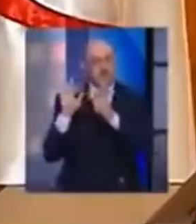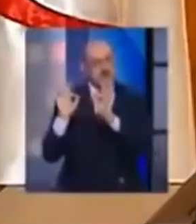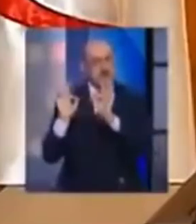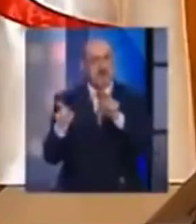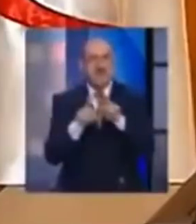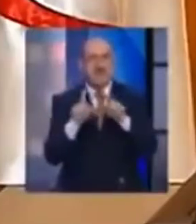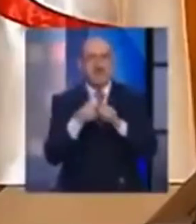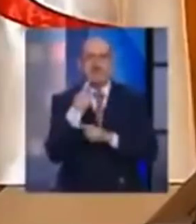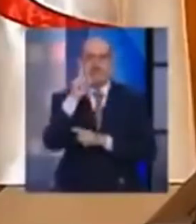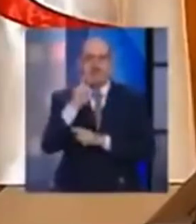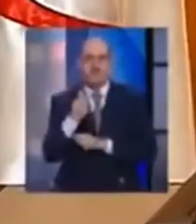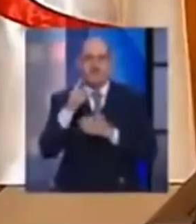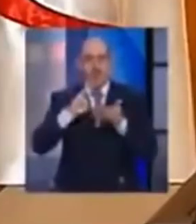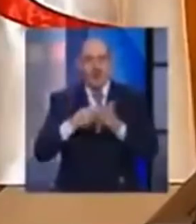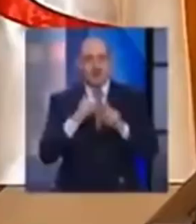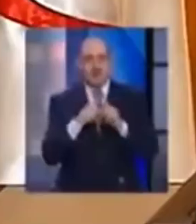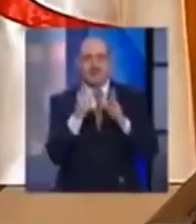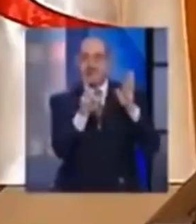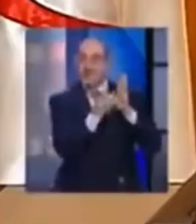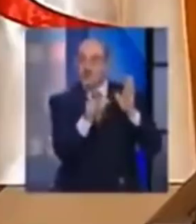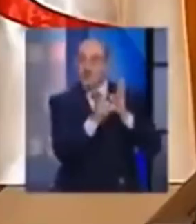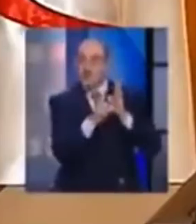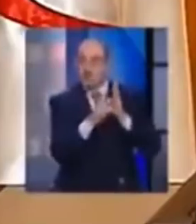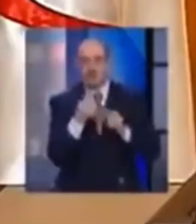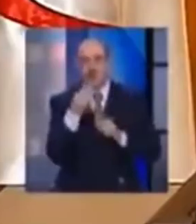في مراجعة الدستور،